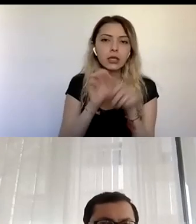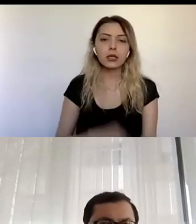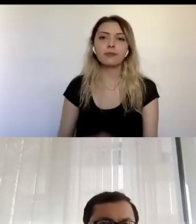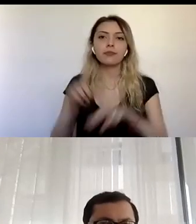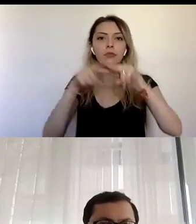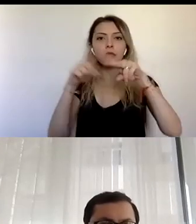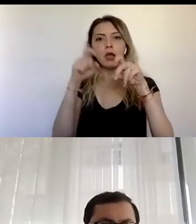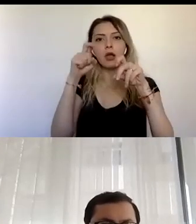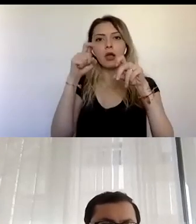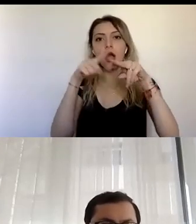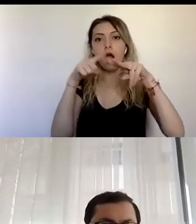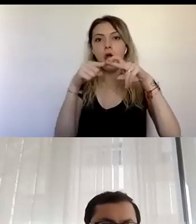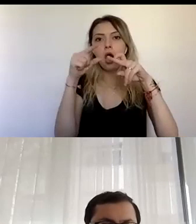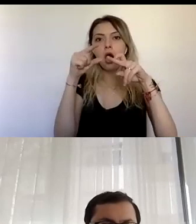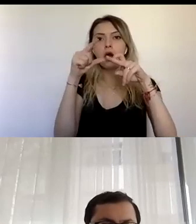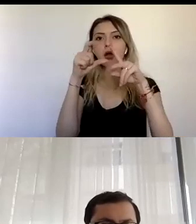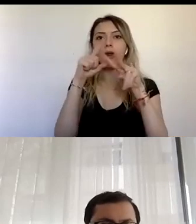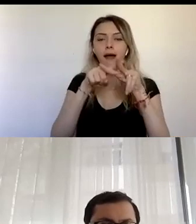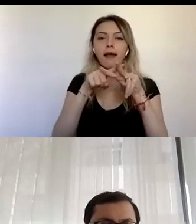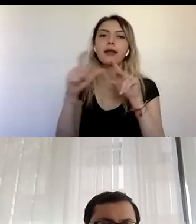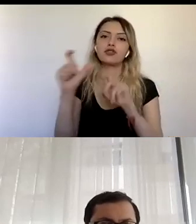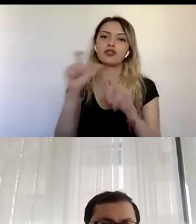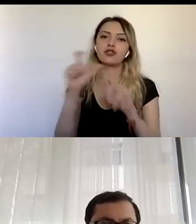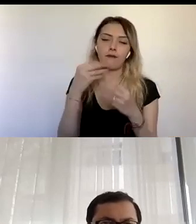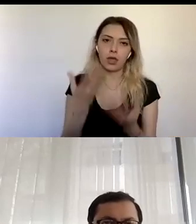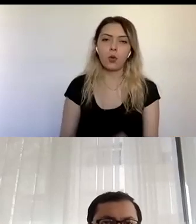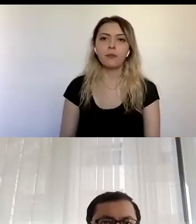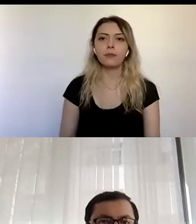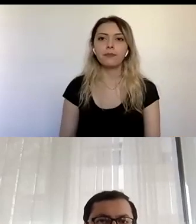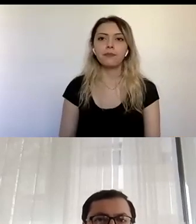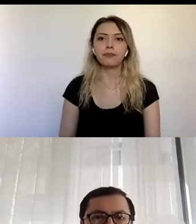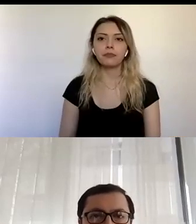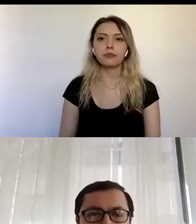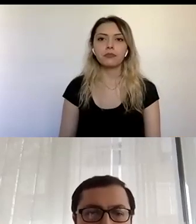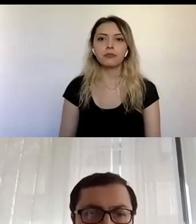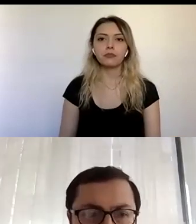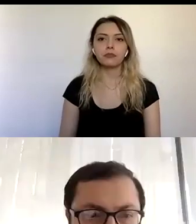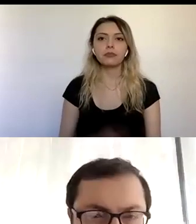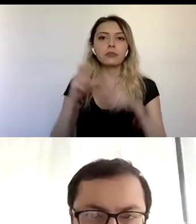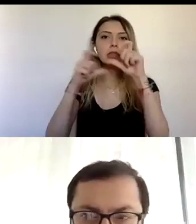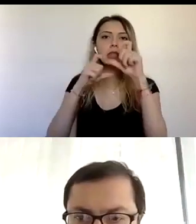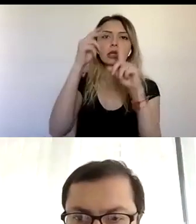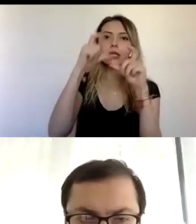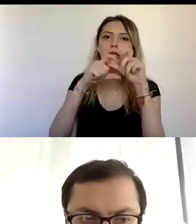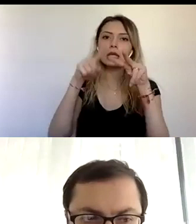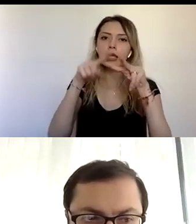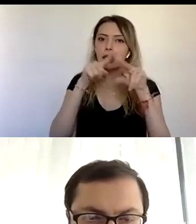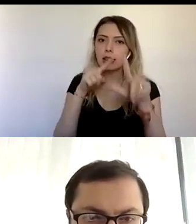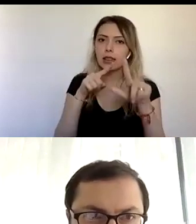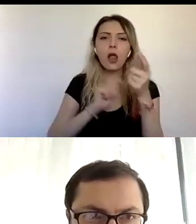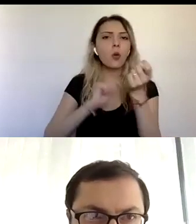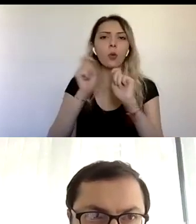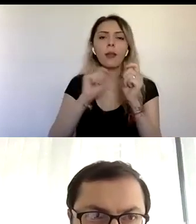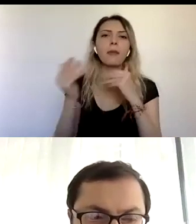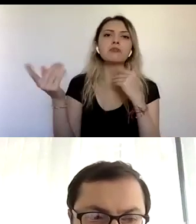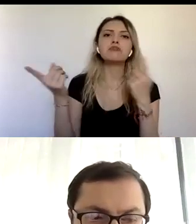Bu davanın sürecini etkilemedi, değiştirmedi. Dolayısıyla Signal kullanmaya o kişiler devam etti daha